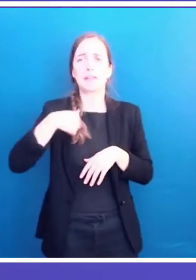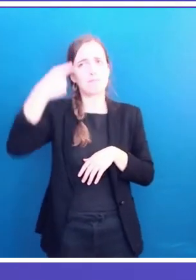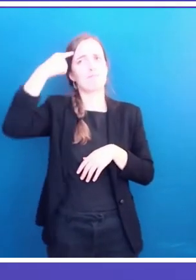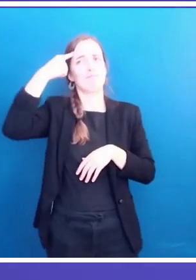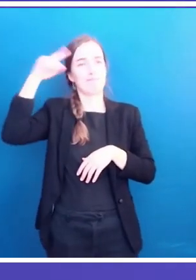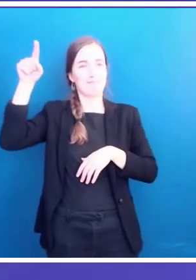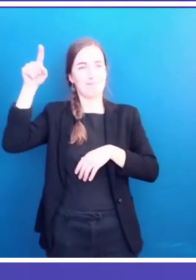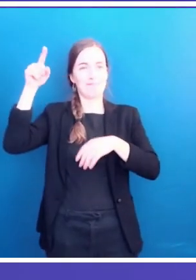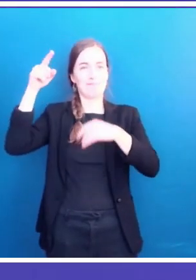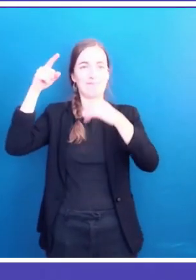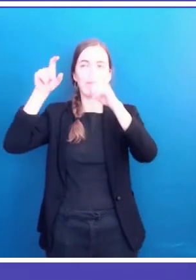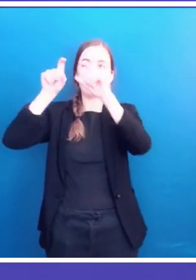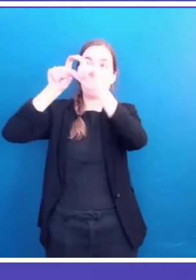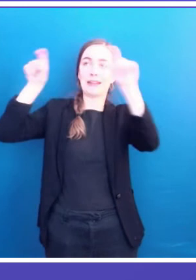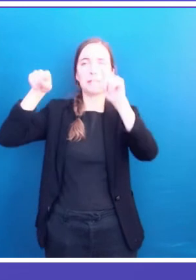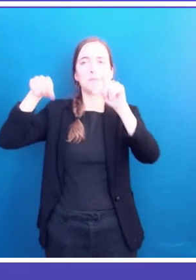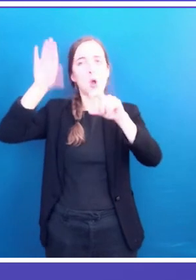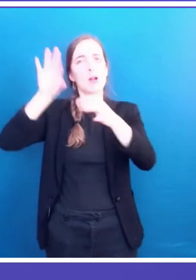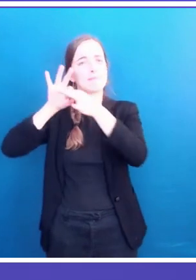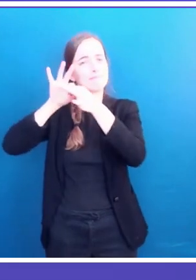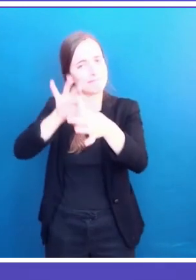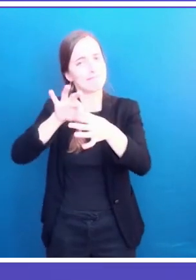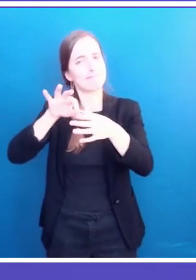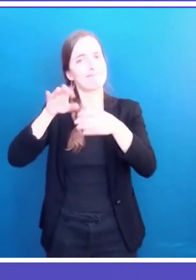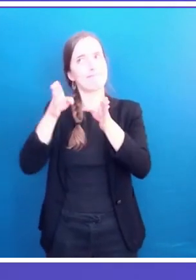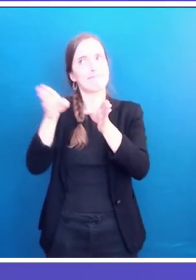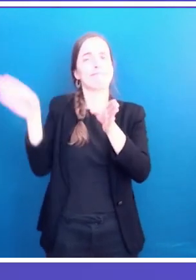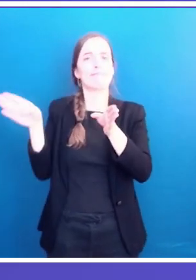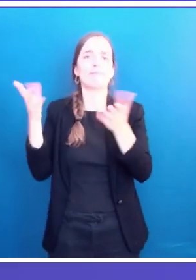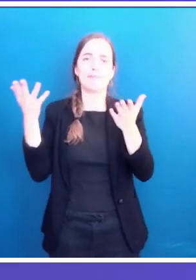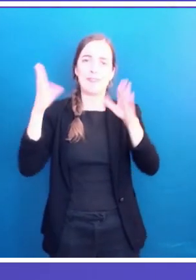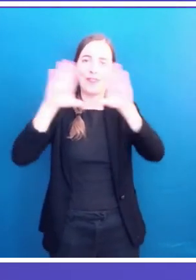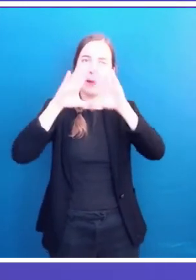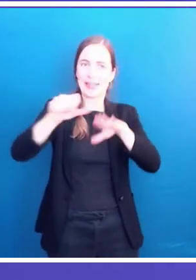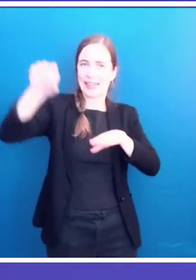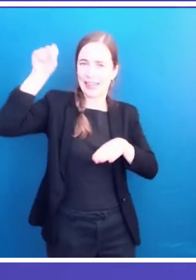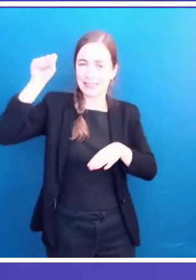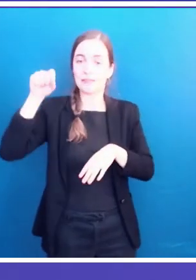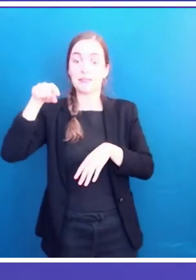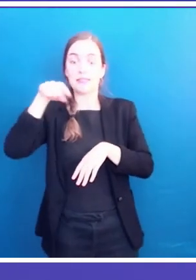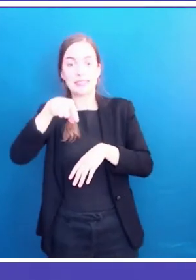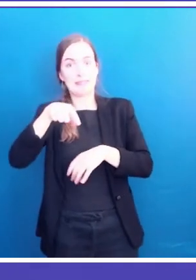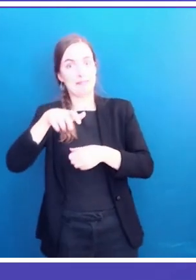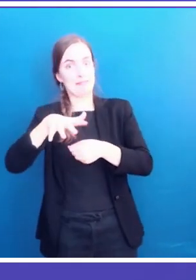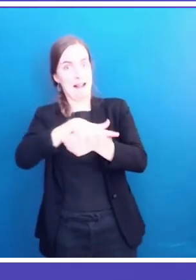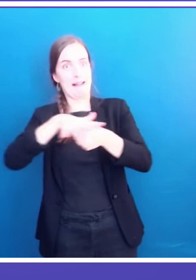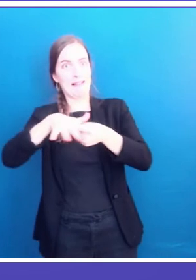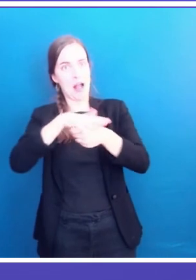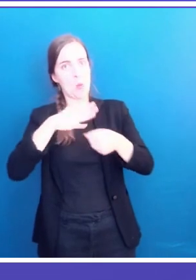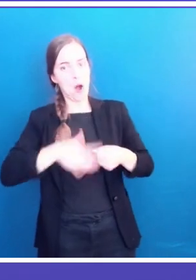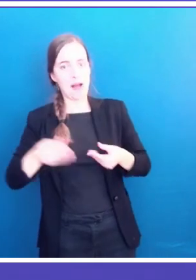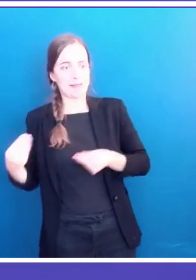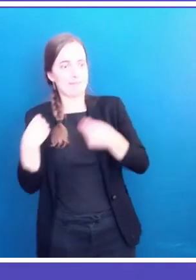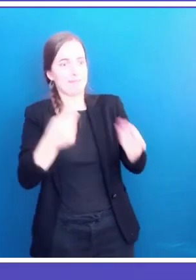نحن نعمل مع مختلف الشركات والمؤسسات أو الجمعيات النسوية